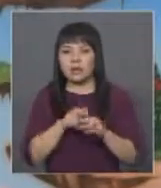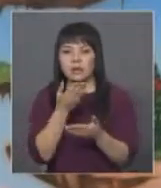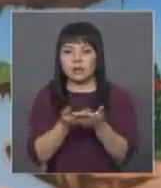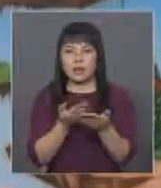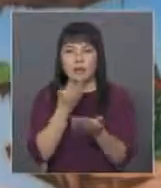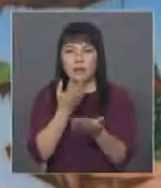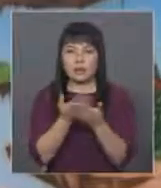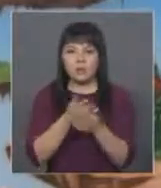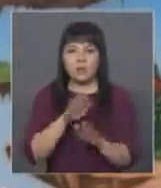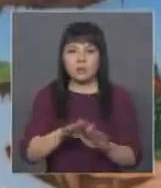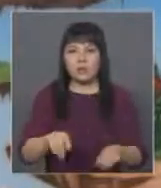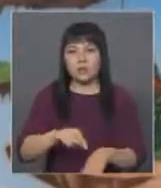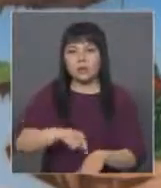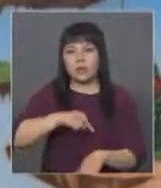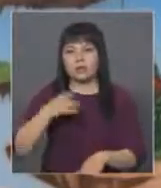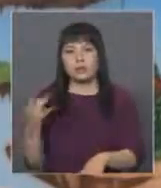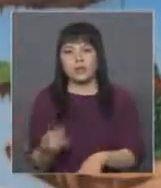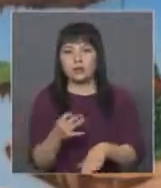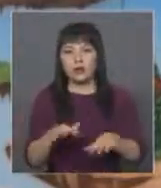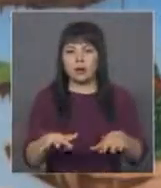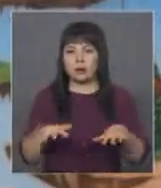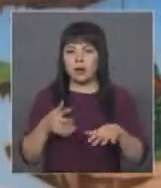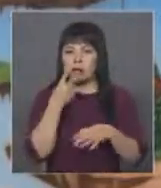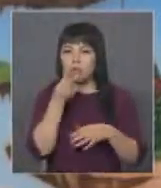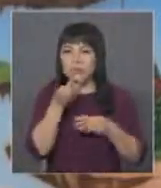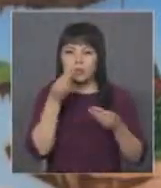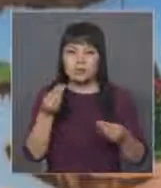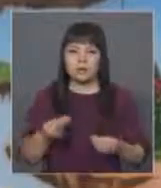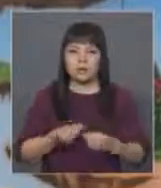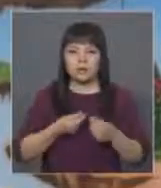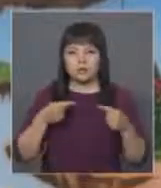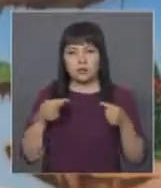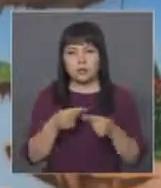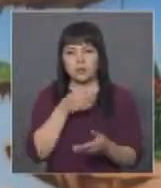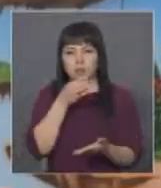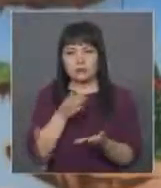білдірсек дедік. Балалардың қызыға тамашалағандығына қарағанда мақсатымызға жеткенге ұқсаймыз.